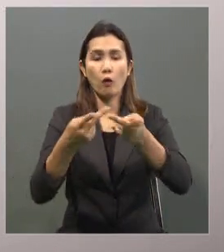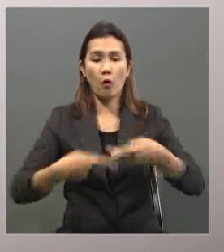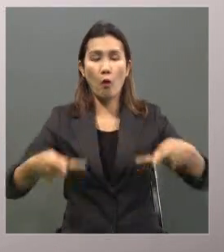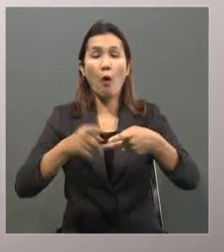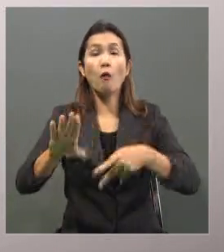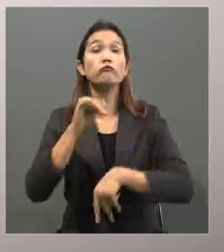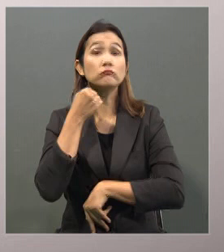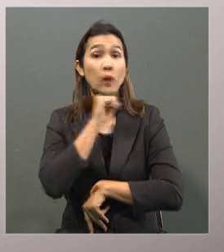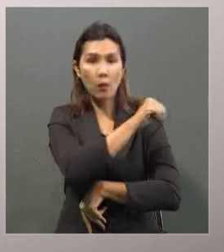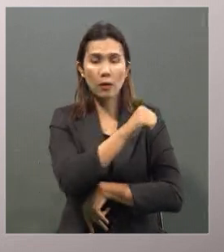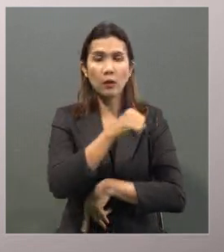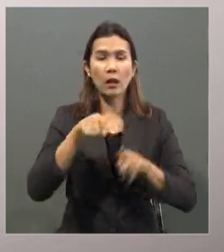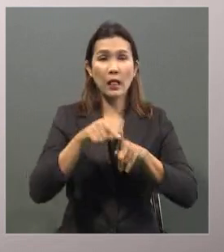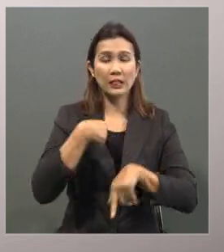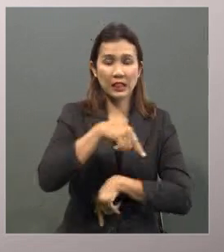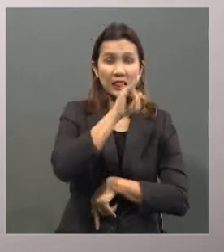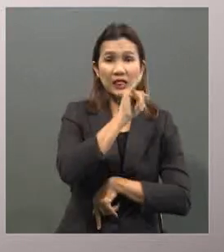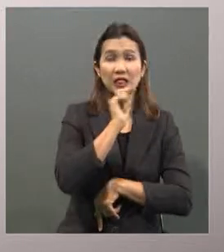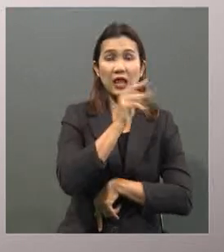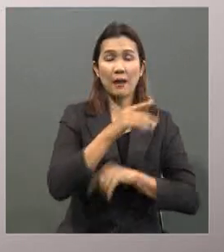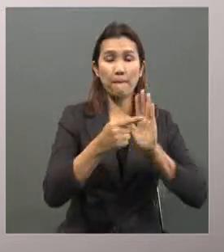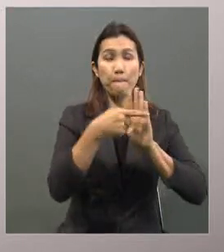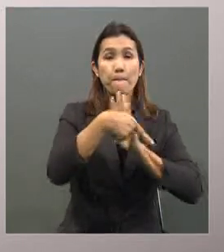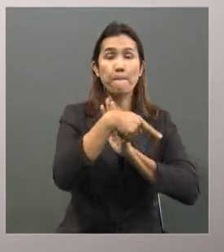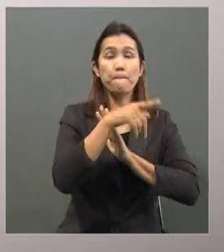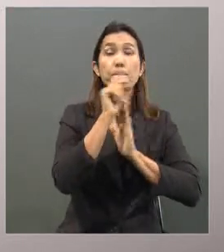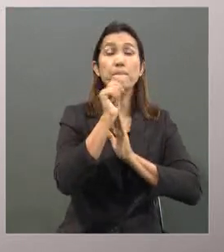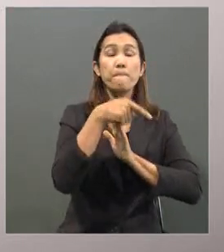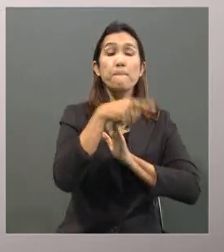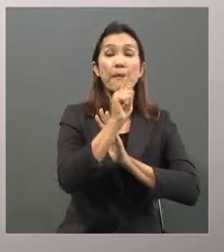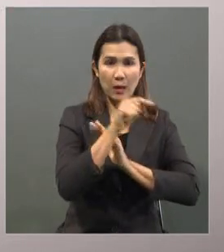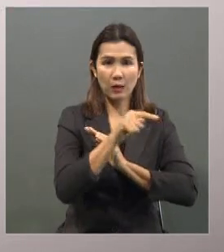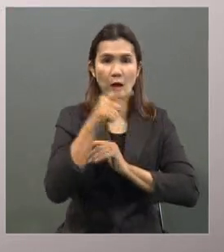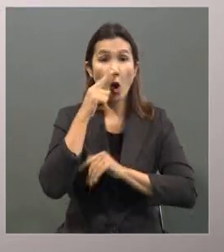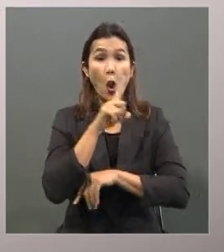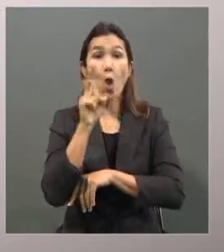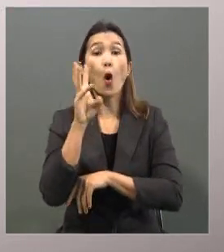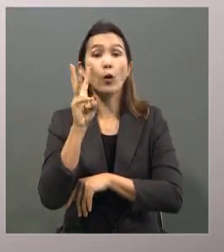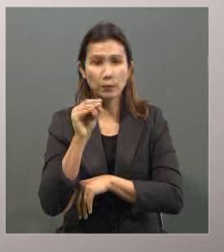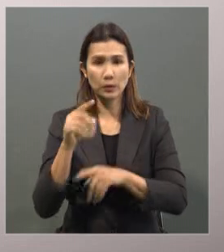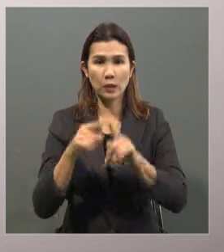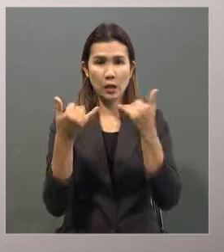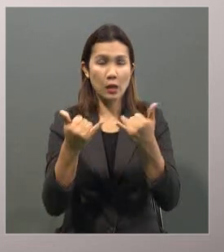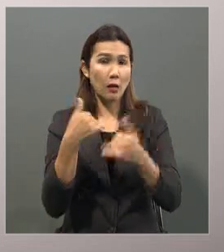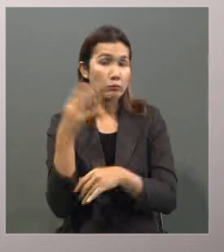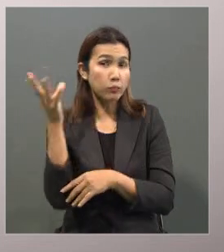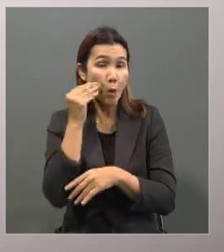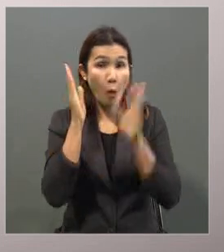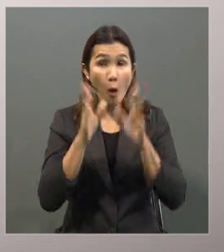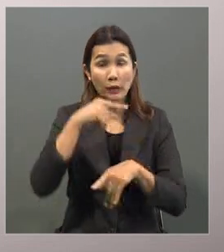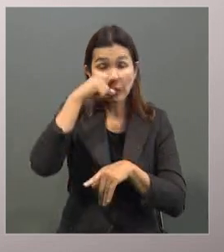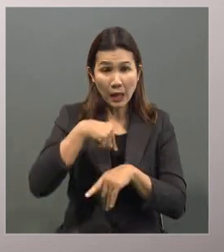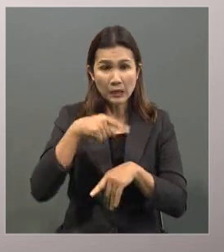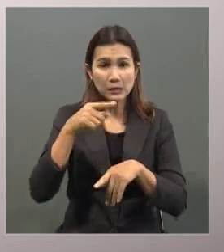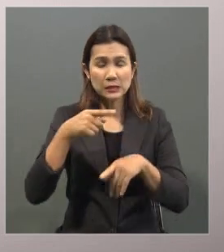ซึ่งห่างจากกรุงไทยเปยเมืองหลวงเนี่ย 160กมณขณะนี้นะครับยังไม่มีรายงานคนไทยได้รับบาดเจ็บหรือว่าเสีย